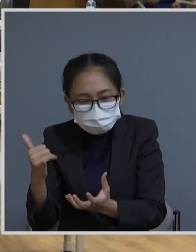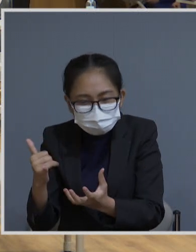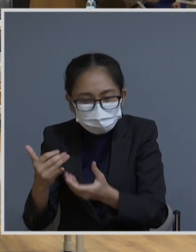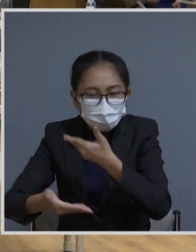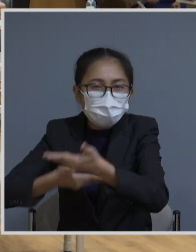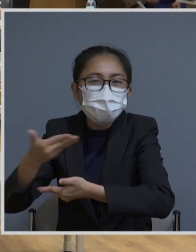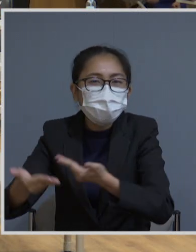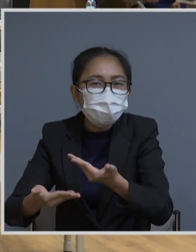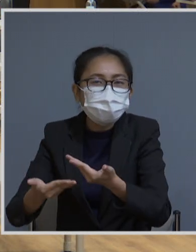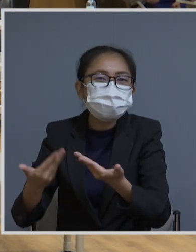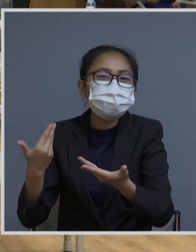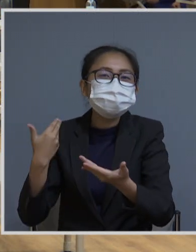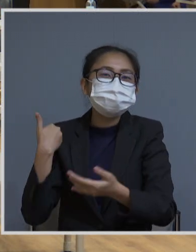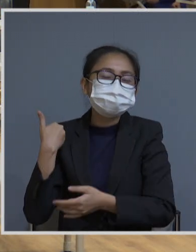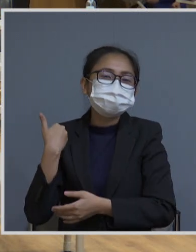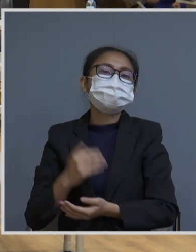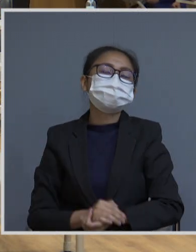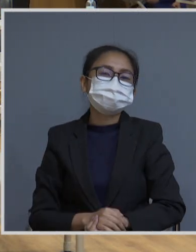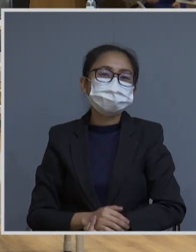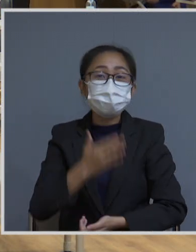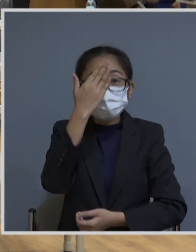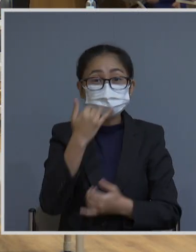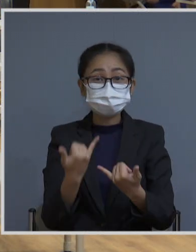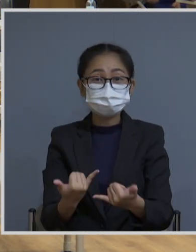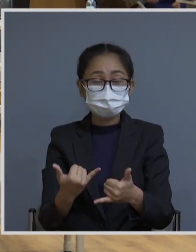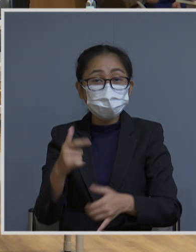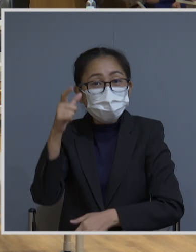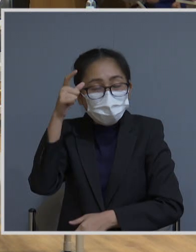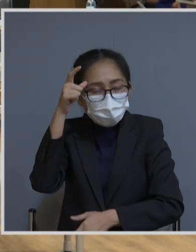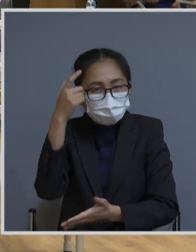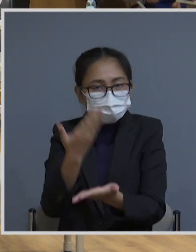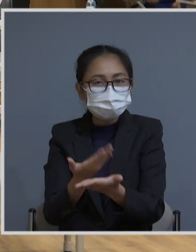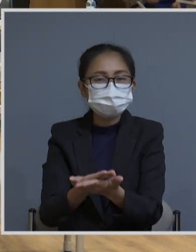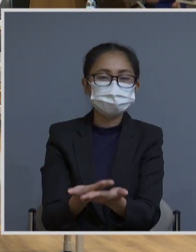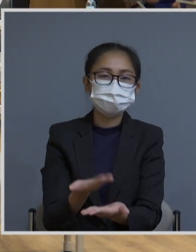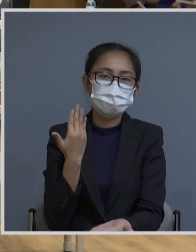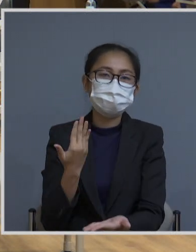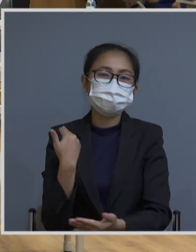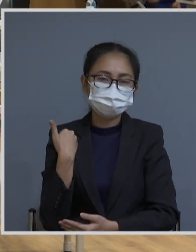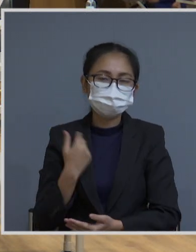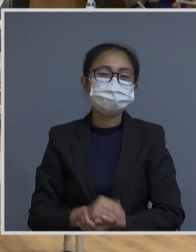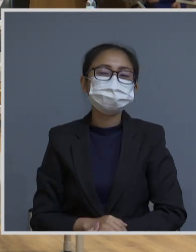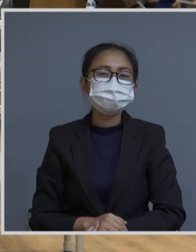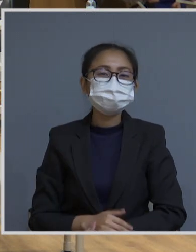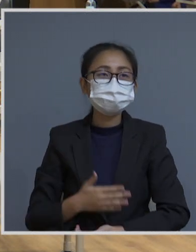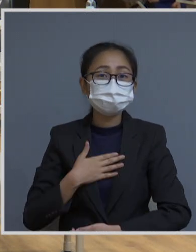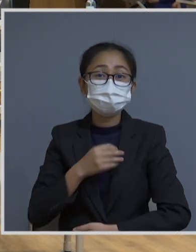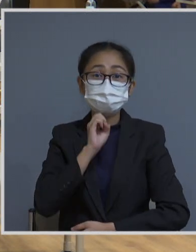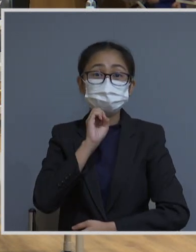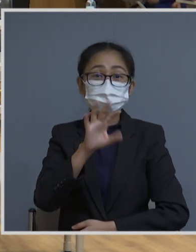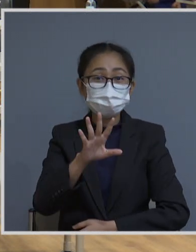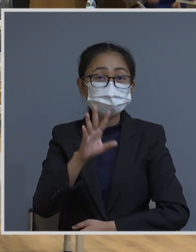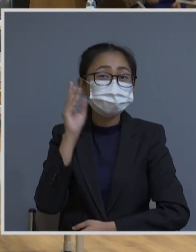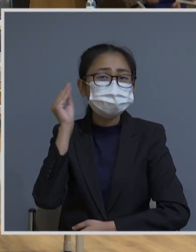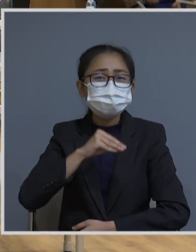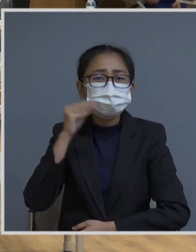เค้าก็ได้ก็คือลงไปที่กลัวทั้งหมดเพราะว่าตอนนี้วัวแพงมากนะครับที่ดิฉันแถลงข่าวบ่อย